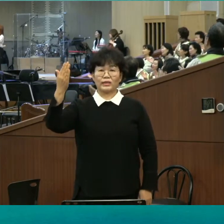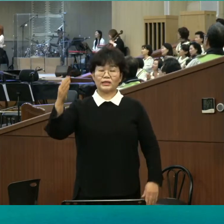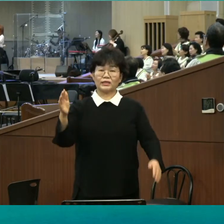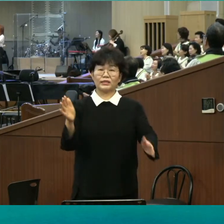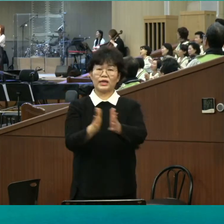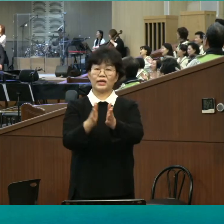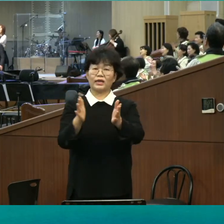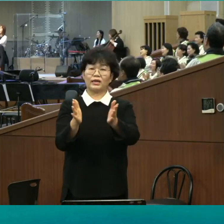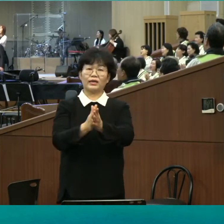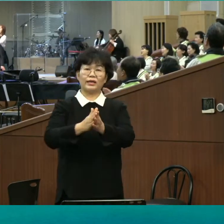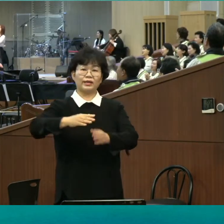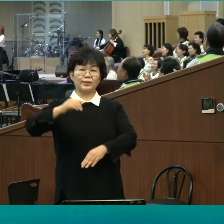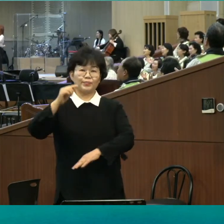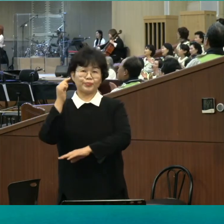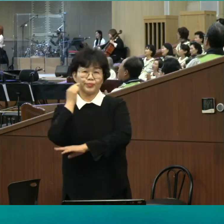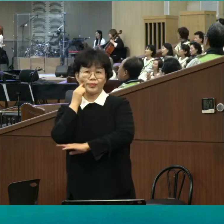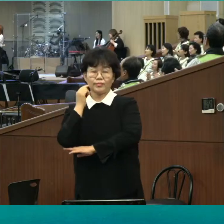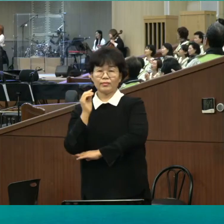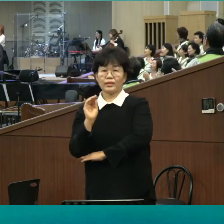영광 되시네. 할렐루야.